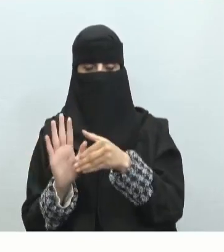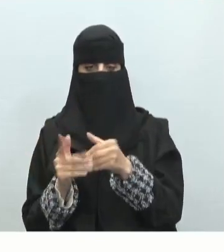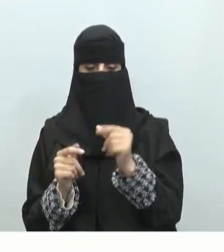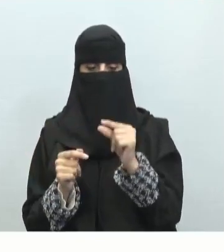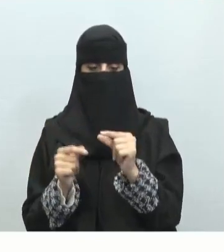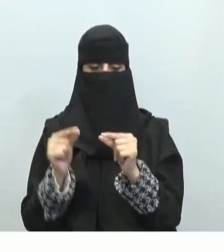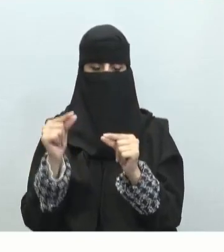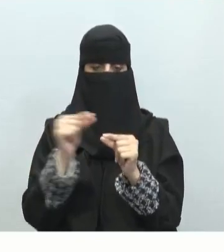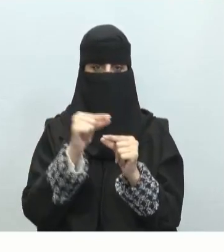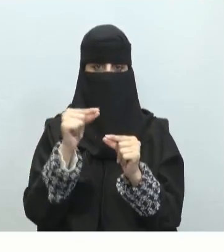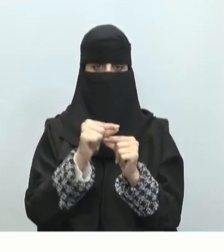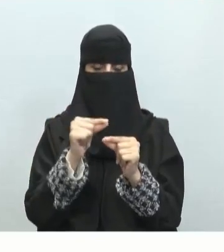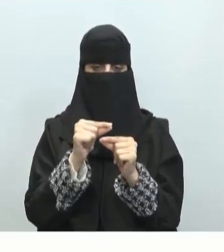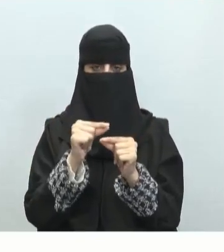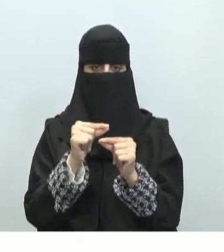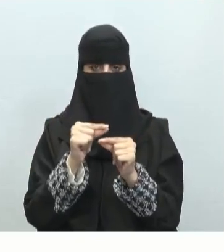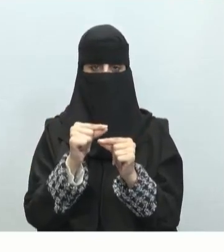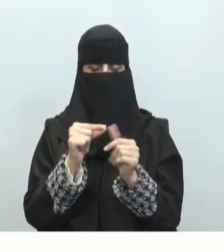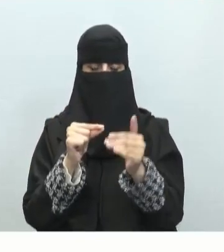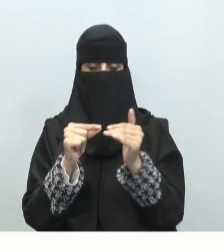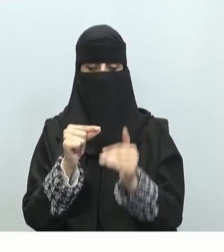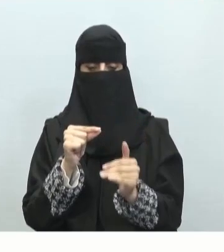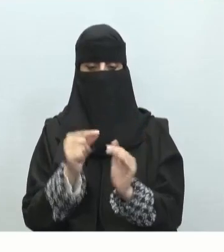الحركه في اخر الاسم هي